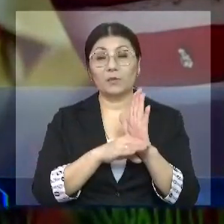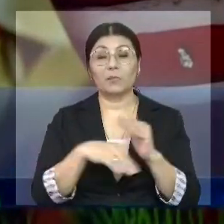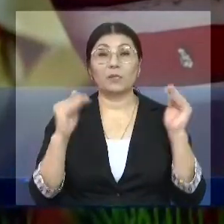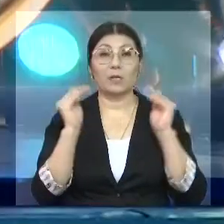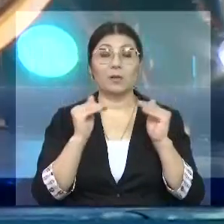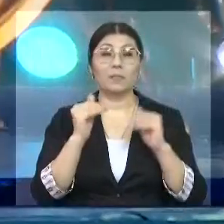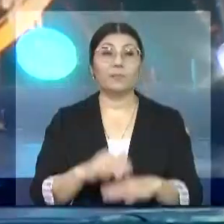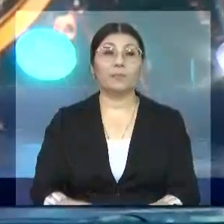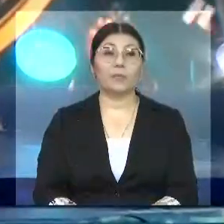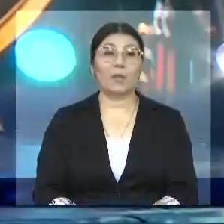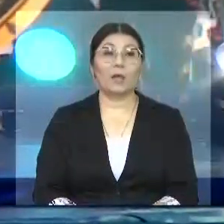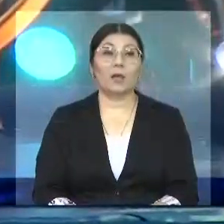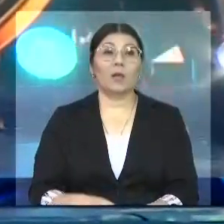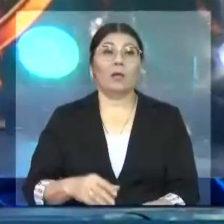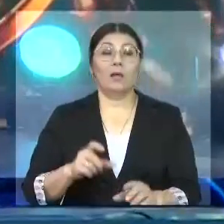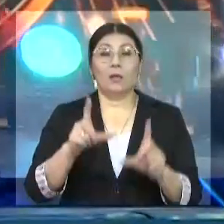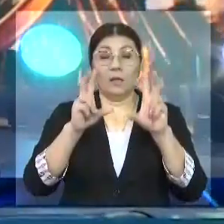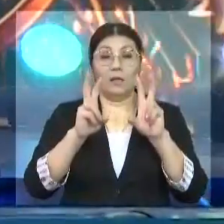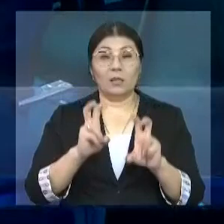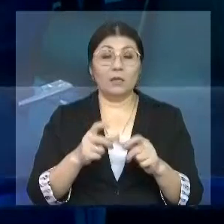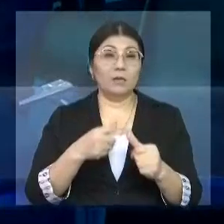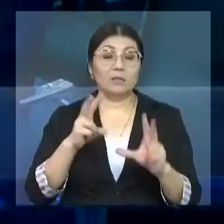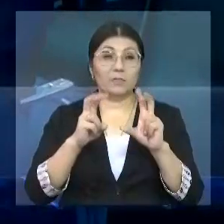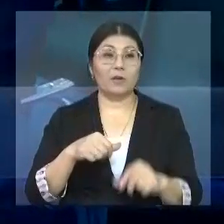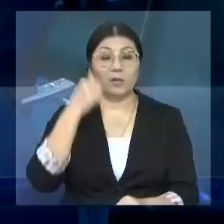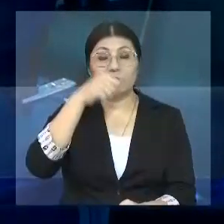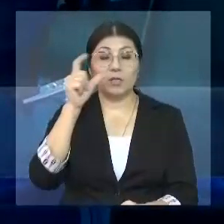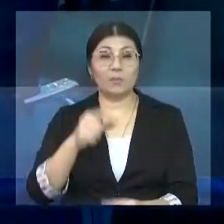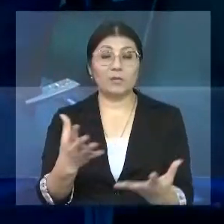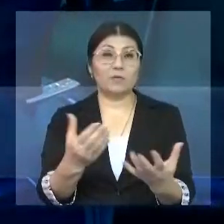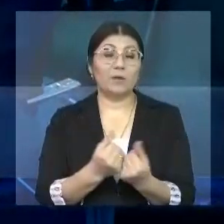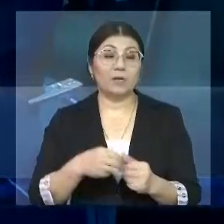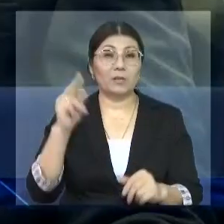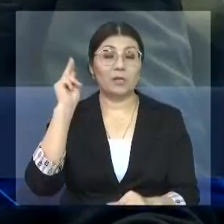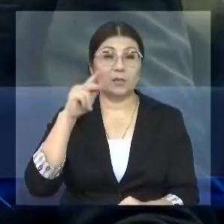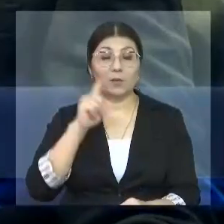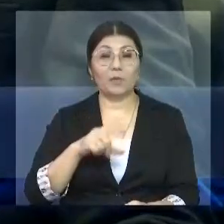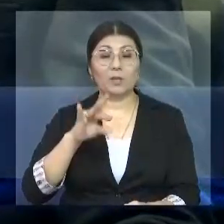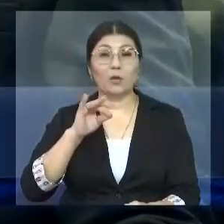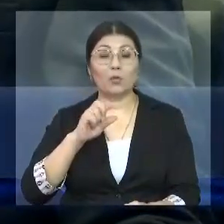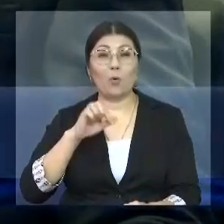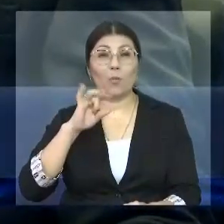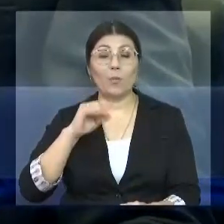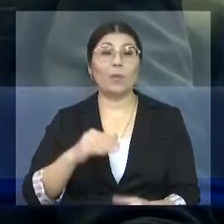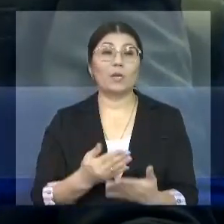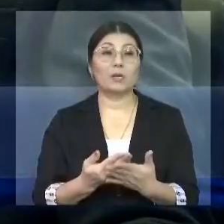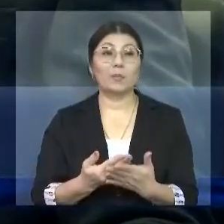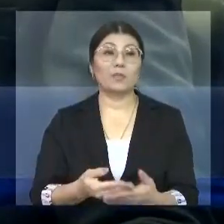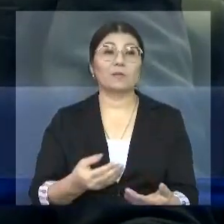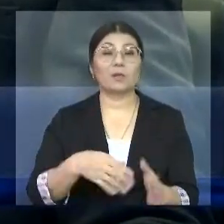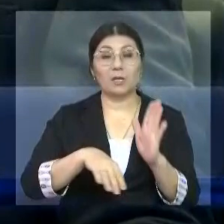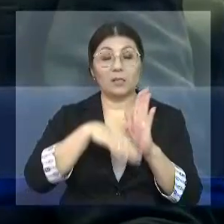Global называется. Звание «Человек года» получил учащийся Октябрьского автодорожного колледжа Роберт Мифтахиддинов, отмеченный за